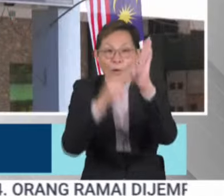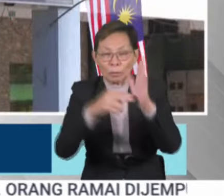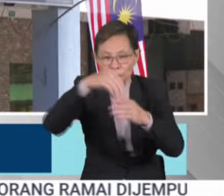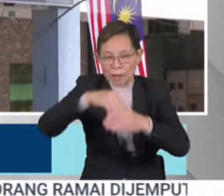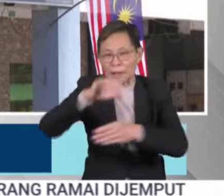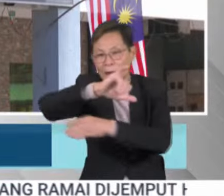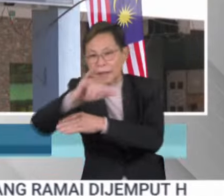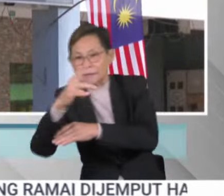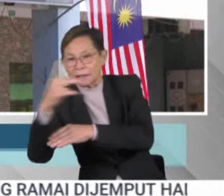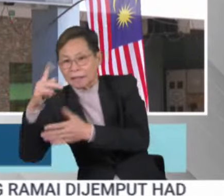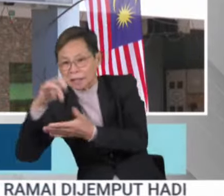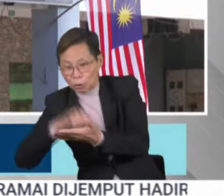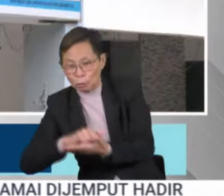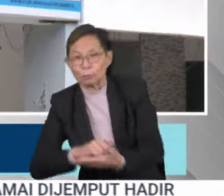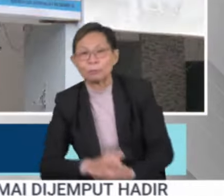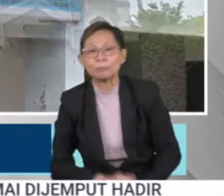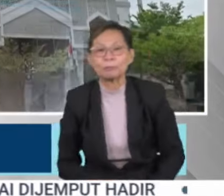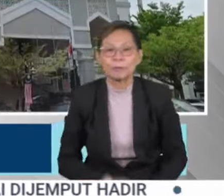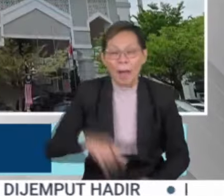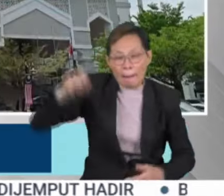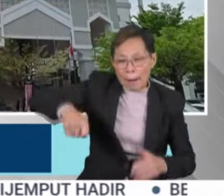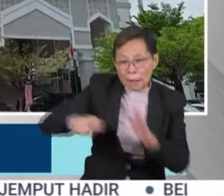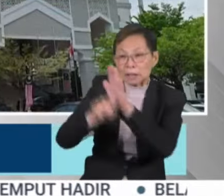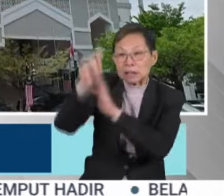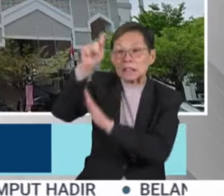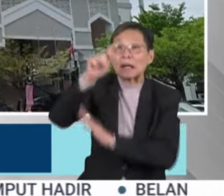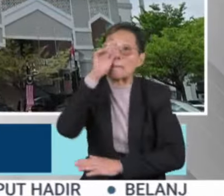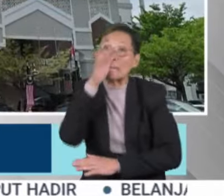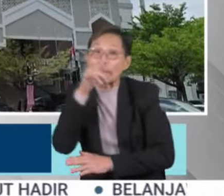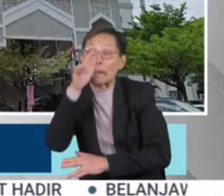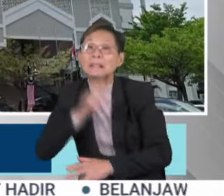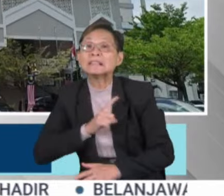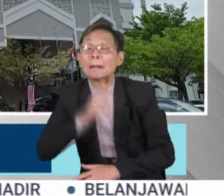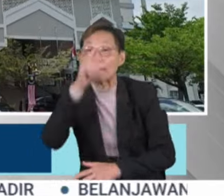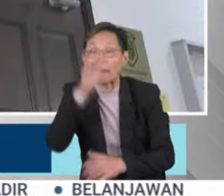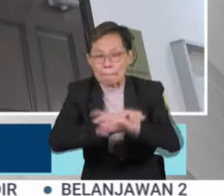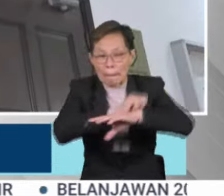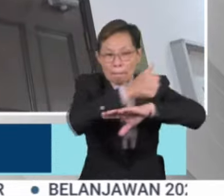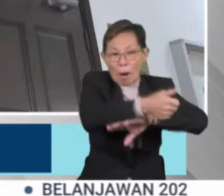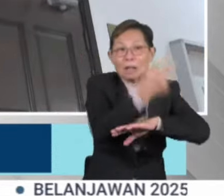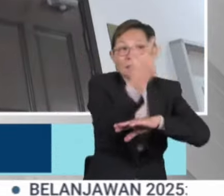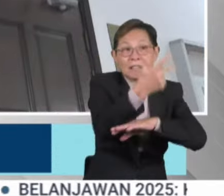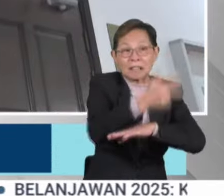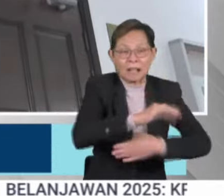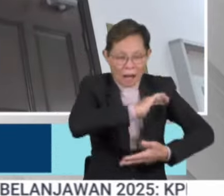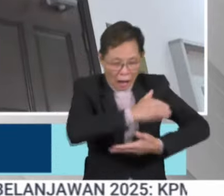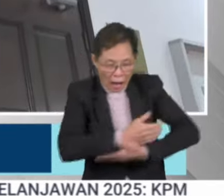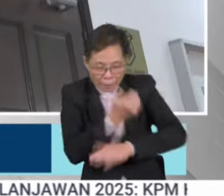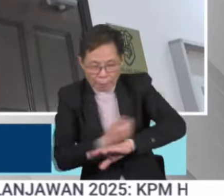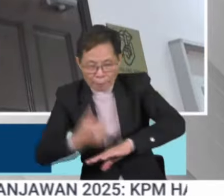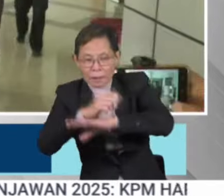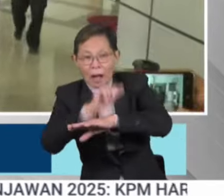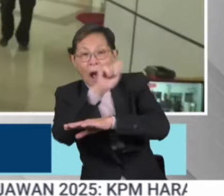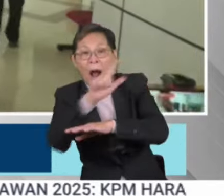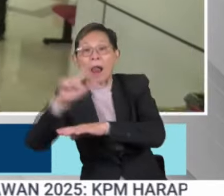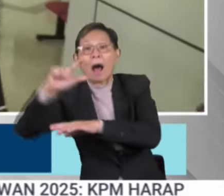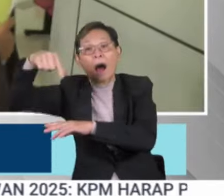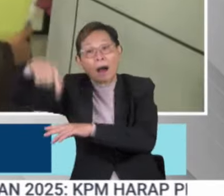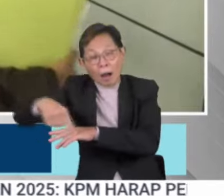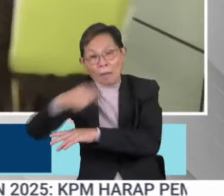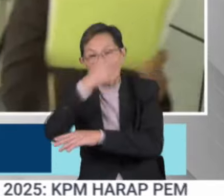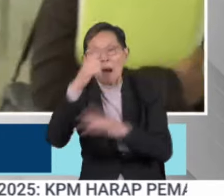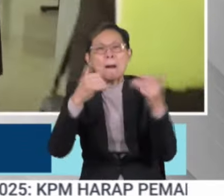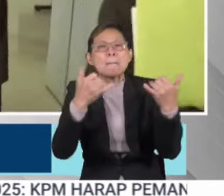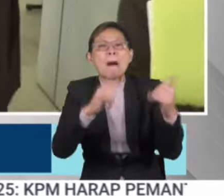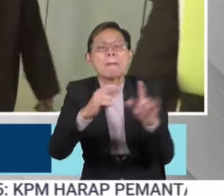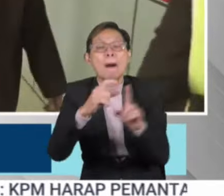berkenaan. Di Mahkamah Tinggi Syariah Melaka, pertuduhan terhadap 3 anak pengasas Al-Arkam kerana mempermainkan